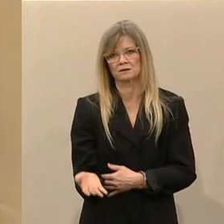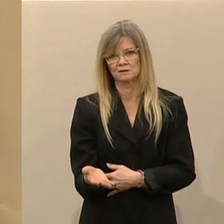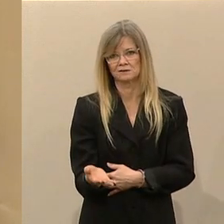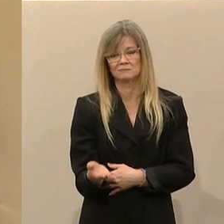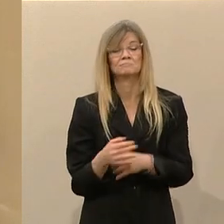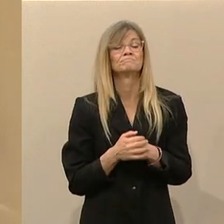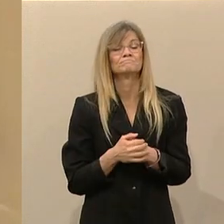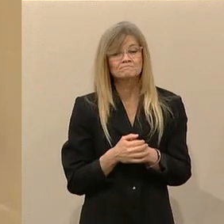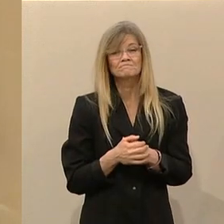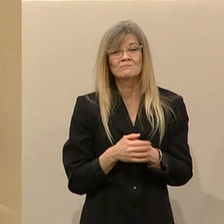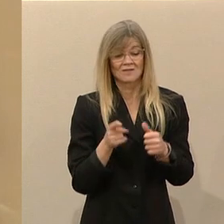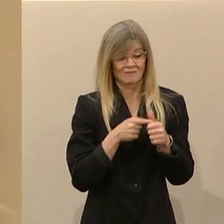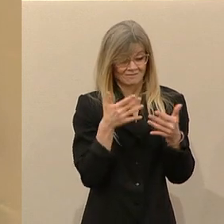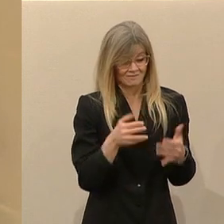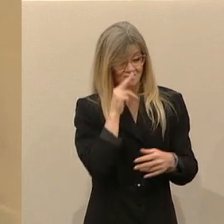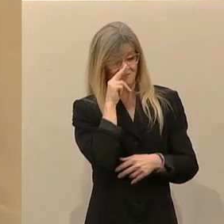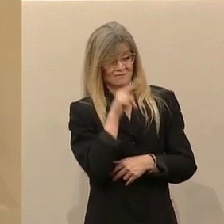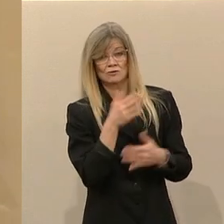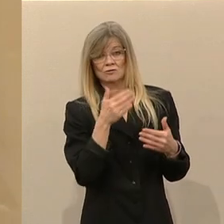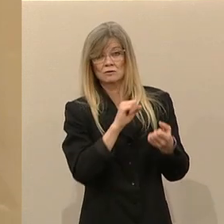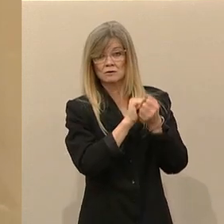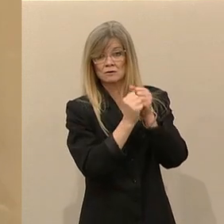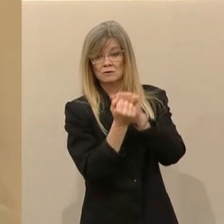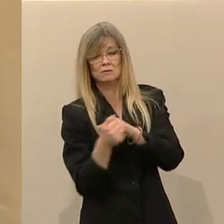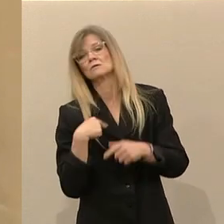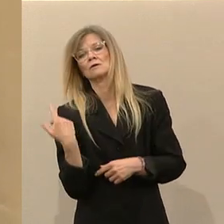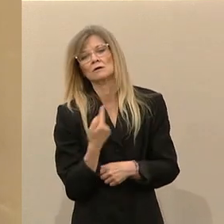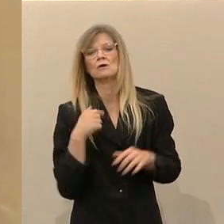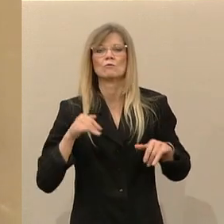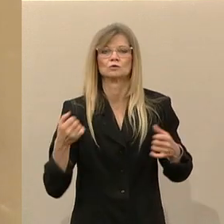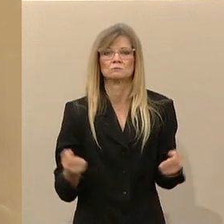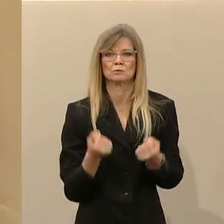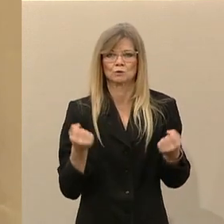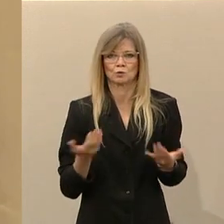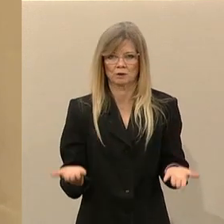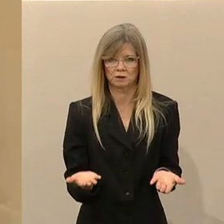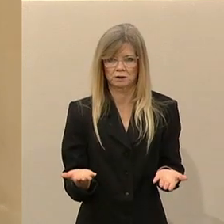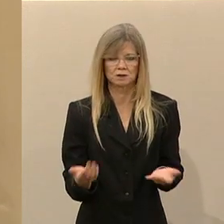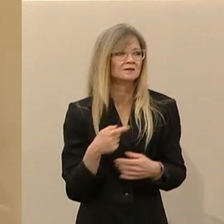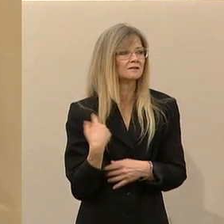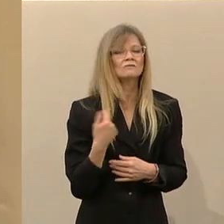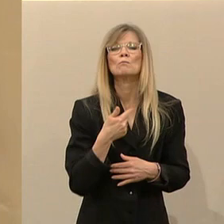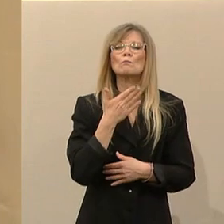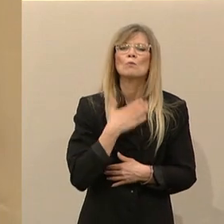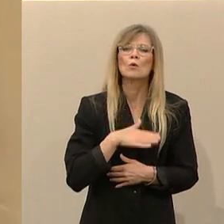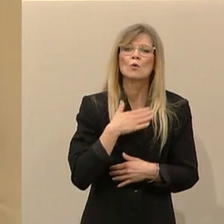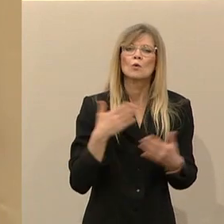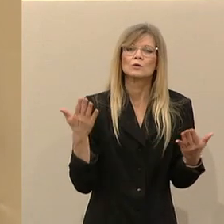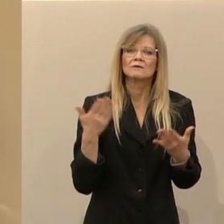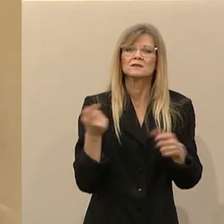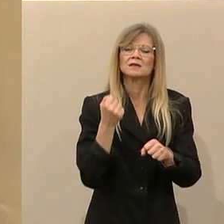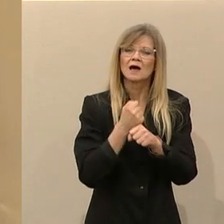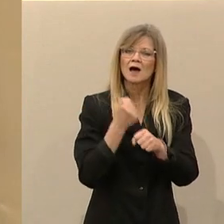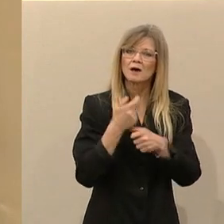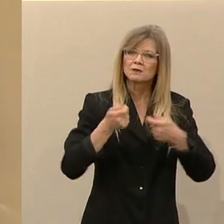bemühen. Unser Ziel ist es, die Arbeitsmarktpolitik neu auszurichten, damit wir wieder zu jenen Ländern Europas